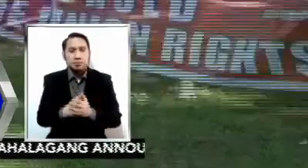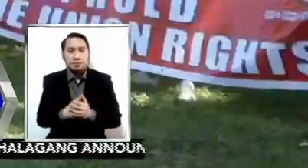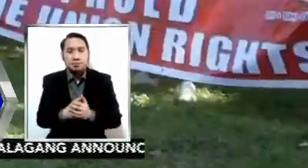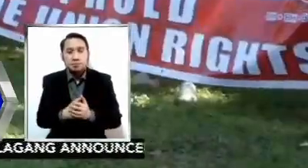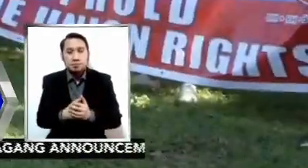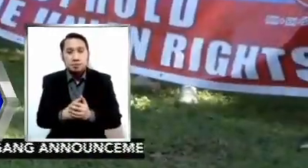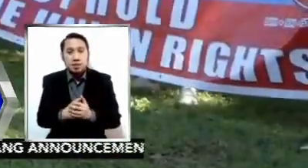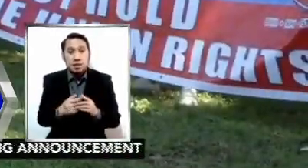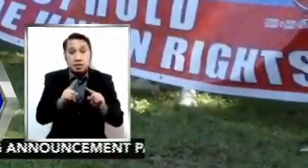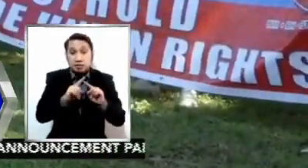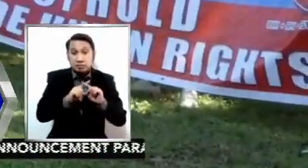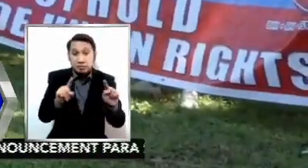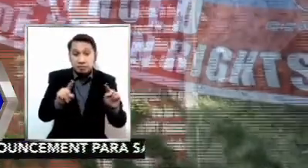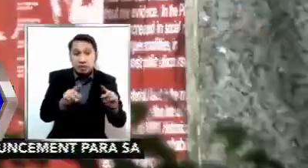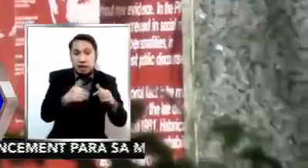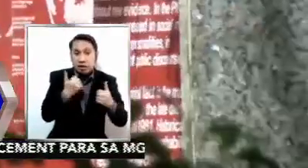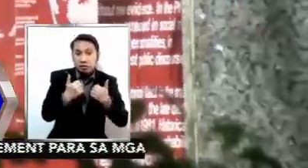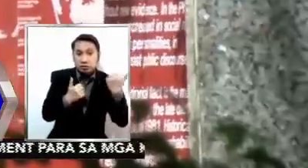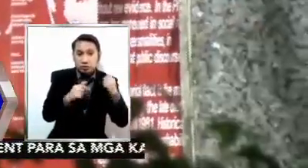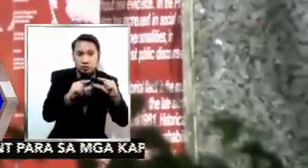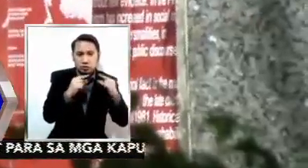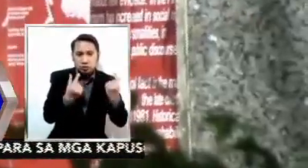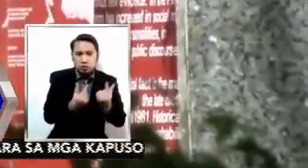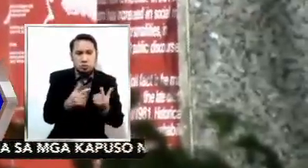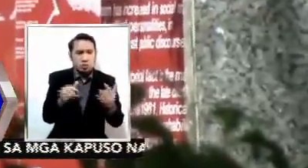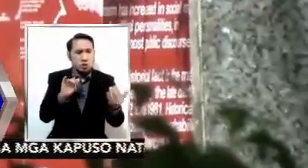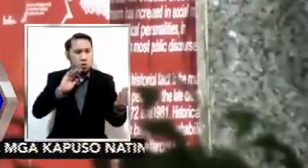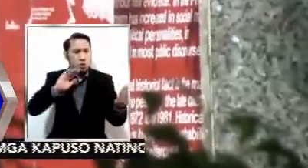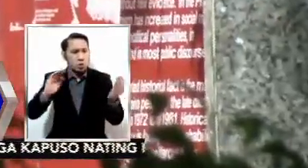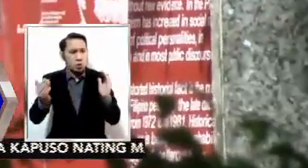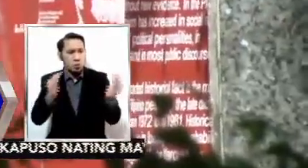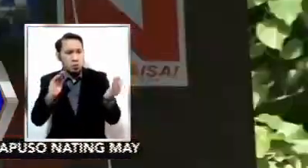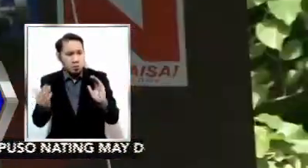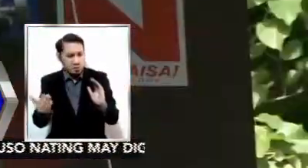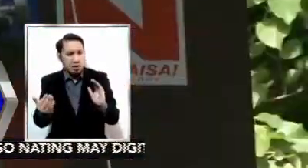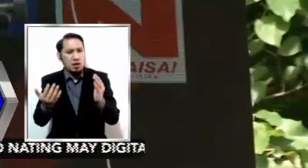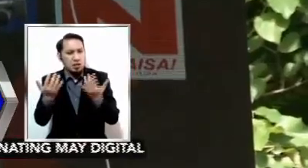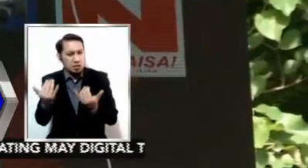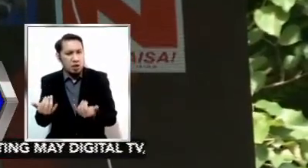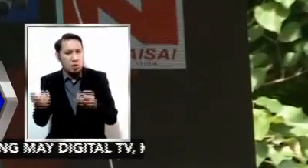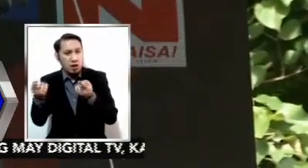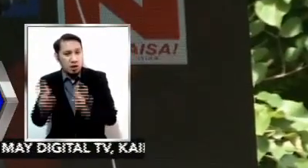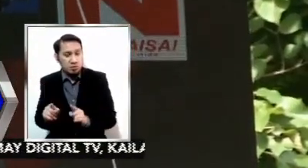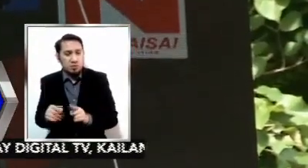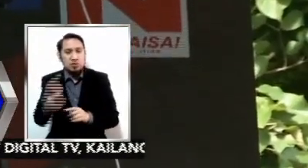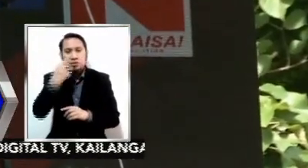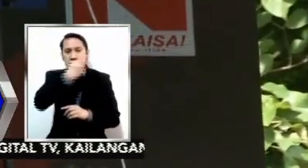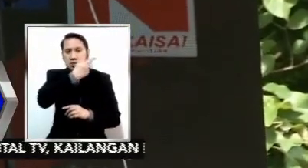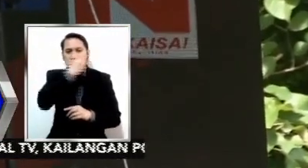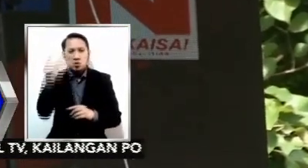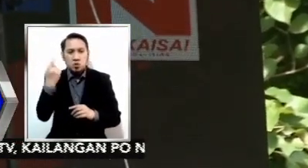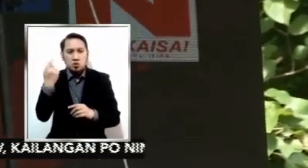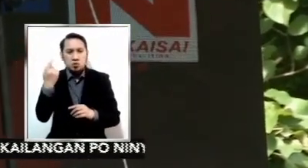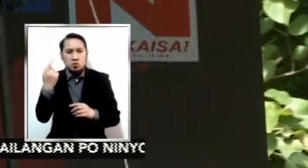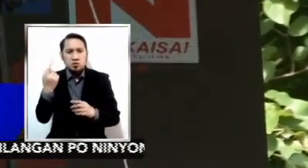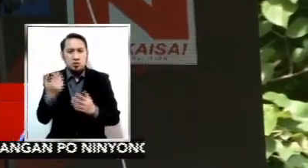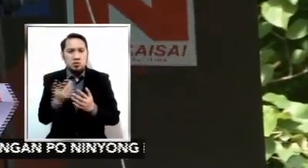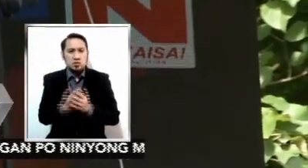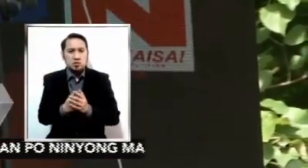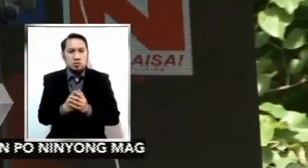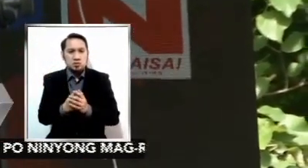naman inihahalin tulad ang nangyari noon sa nangyayari ngayon. Dahil sa pagiging tuso at